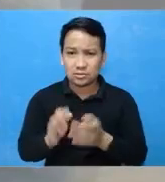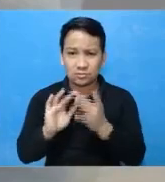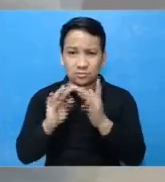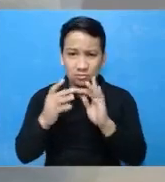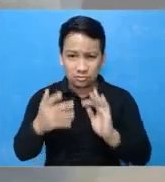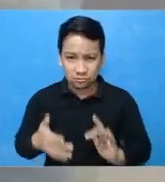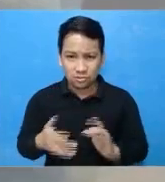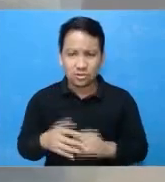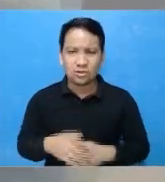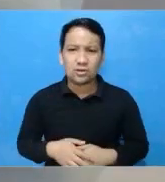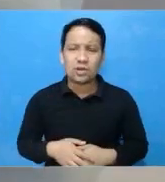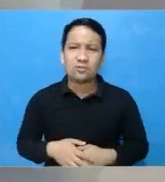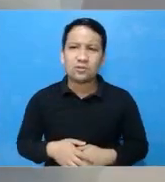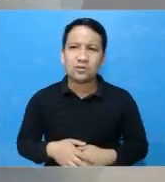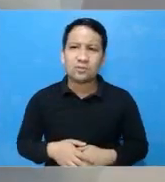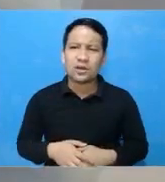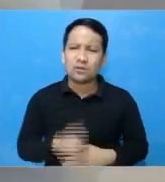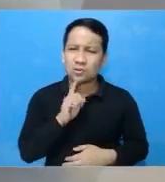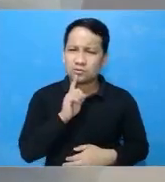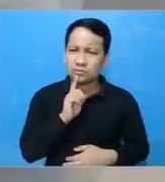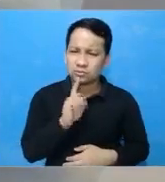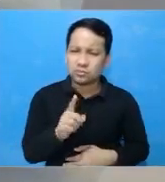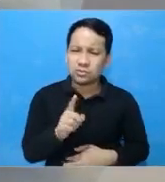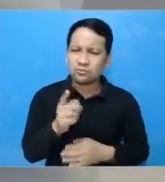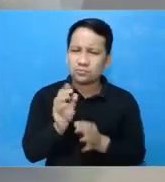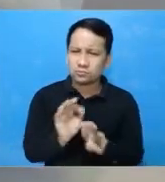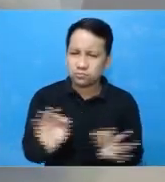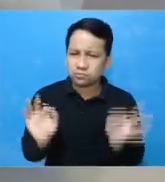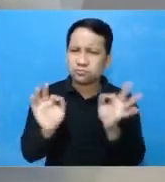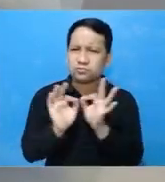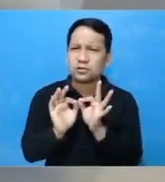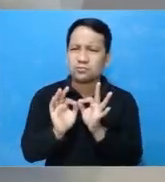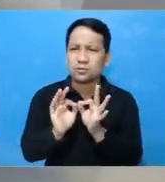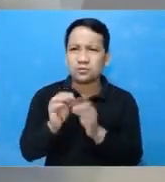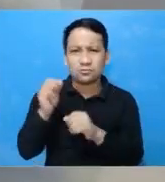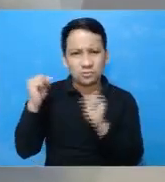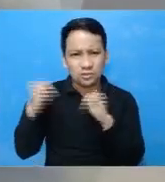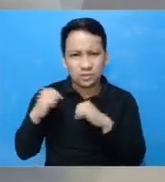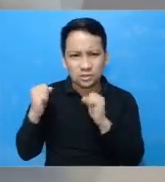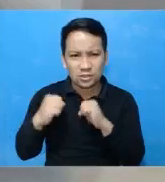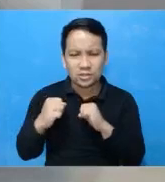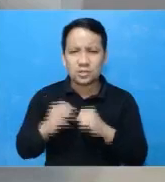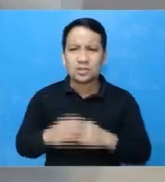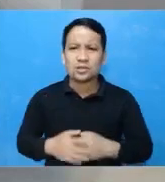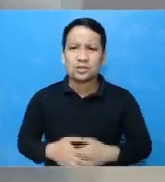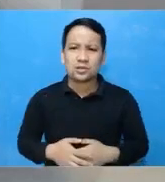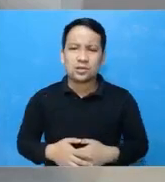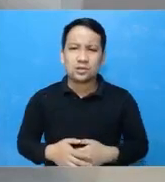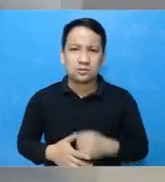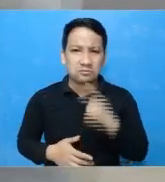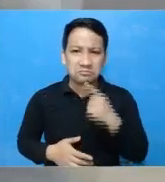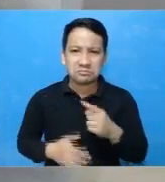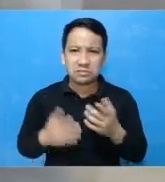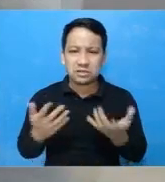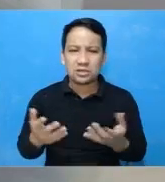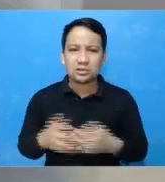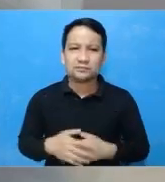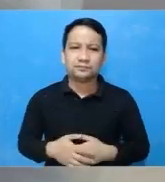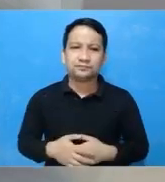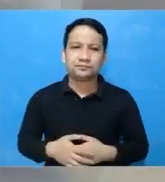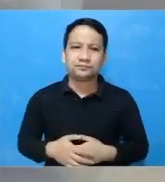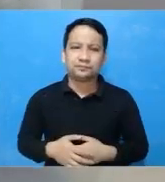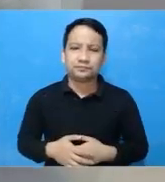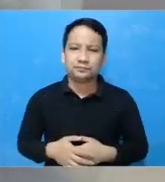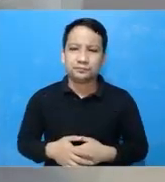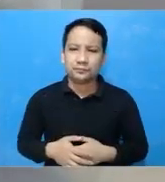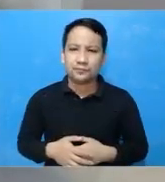know, this is our lives na pinag-usapan natin. If we agree na magpa-vaccinate tayo, pantayin naman natin. Diba? At nararamdaman mo naman kung may pumasok